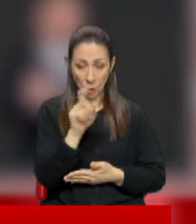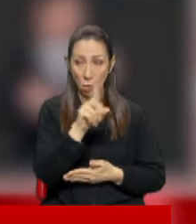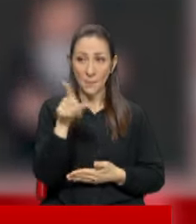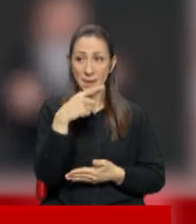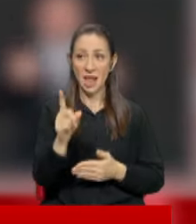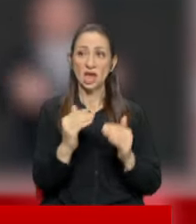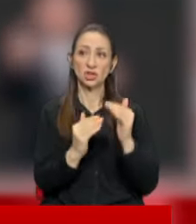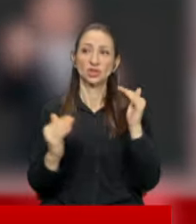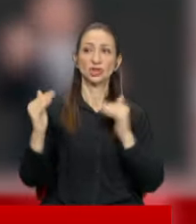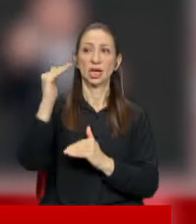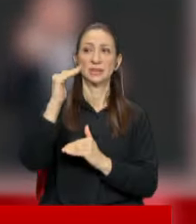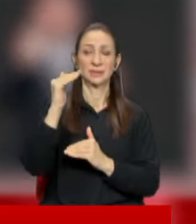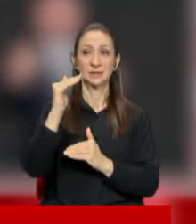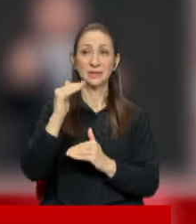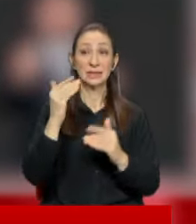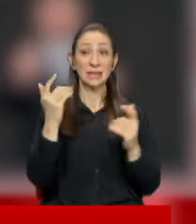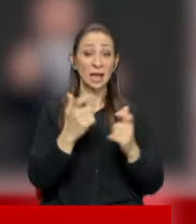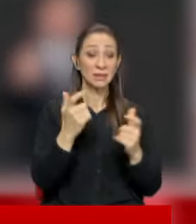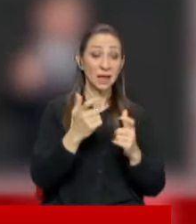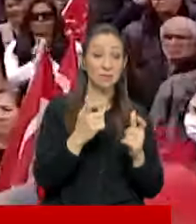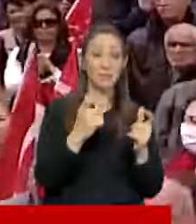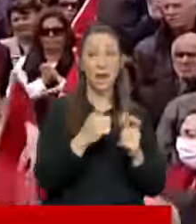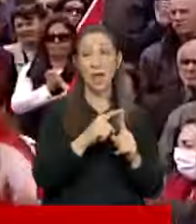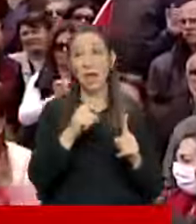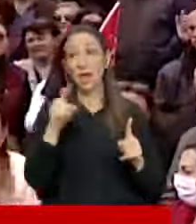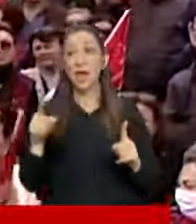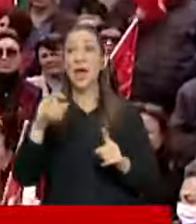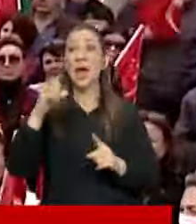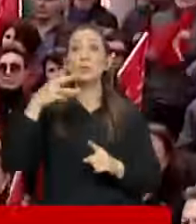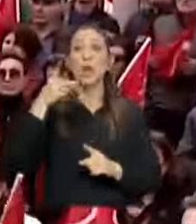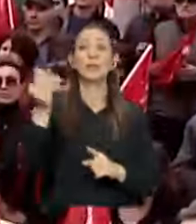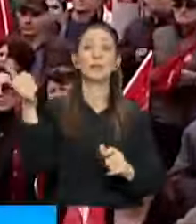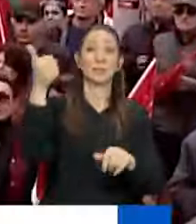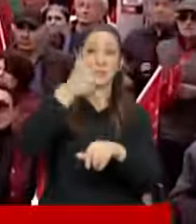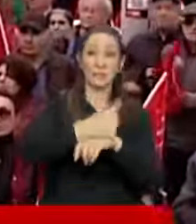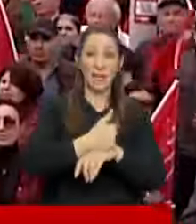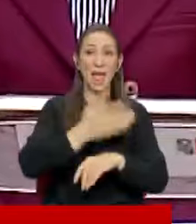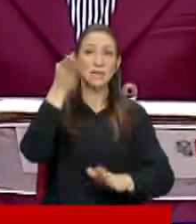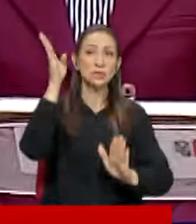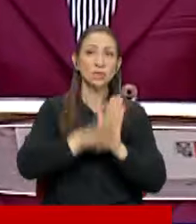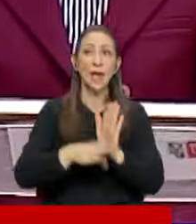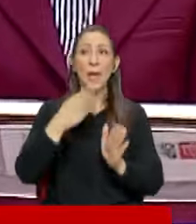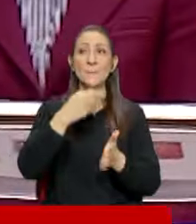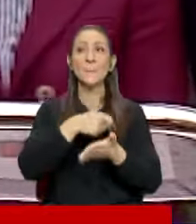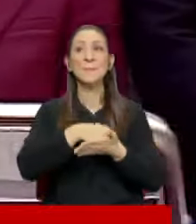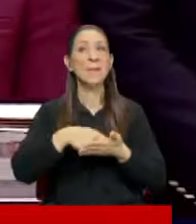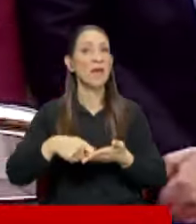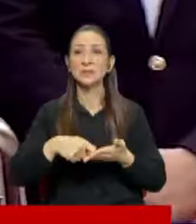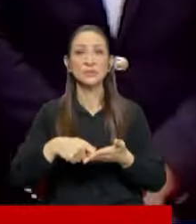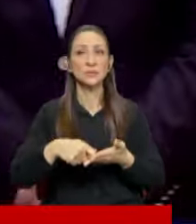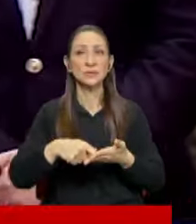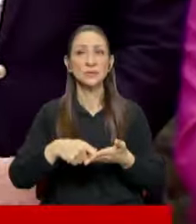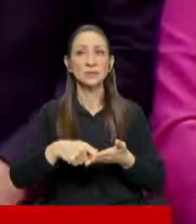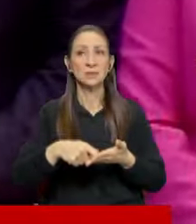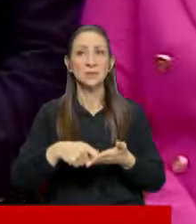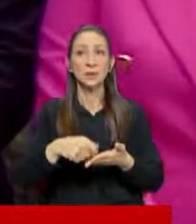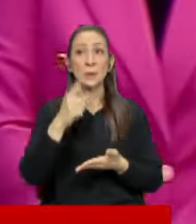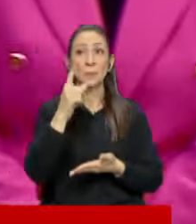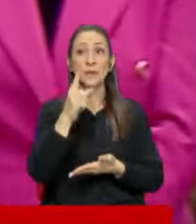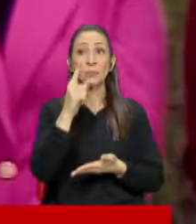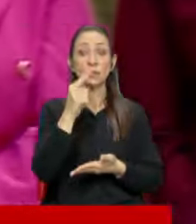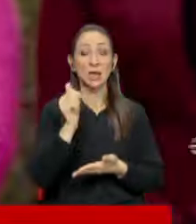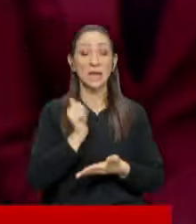10 bin liraya. Nereden nereye? Tayyip Erdoğan geldiğinde en düşük emekli maaşı